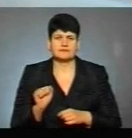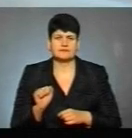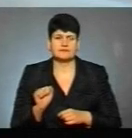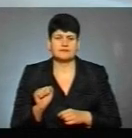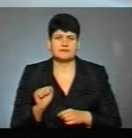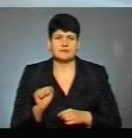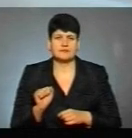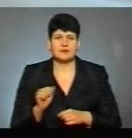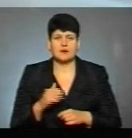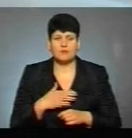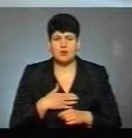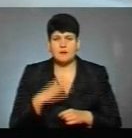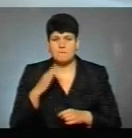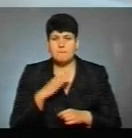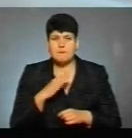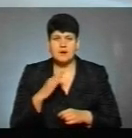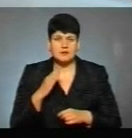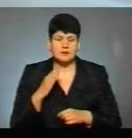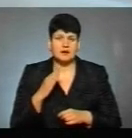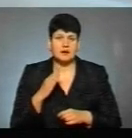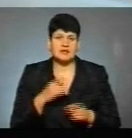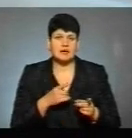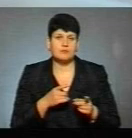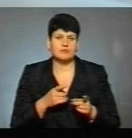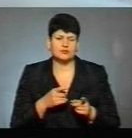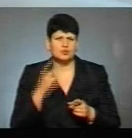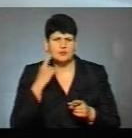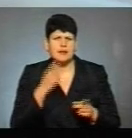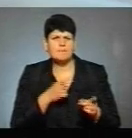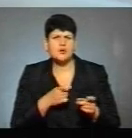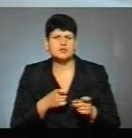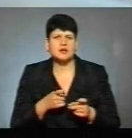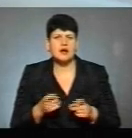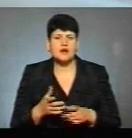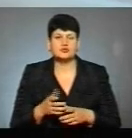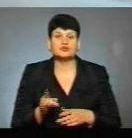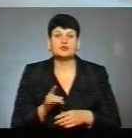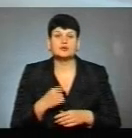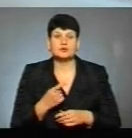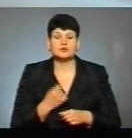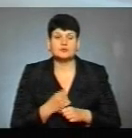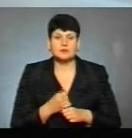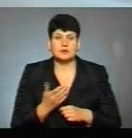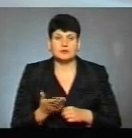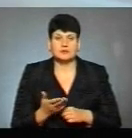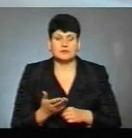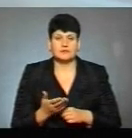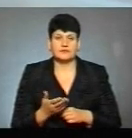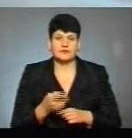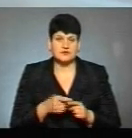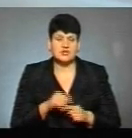знаєте, моїм батькам там один говорить, та їх постріляють, знаєте, постріляють. Ти що, каже, таке зробили, всього